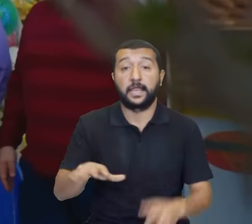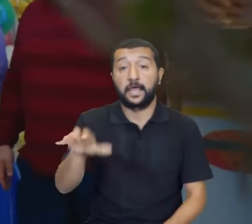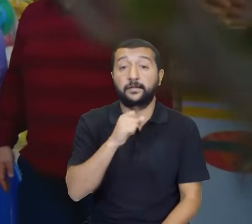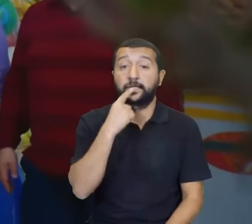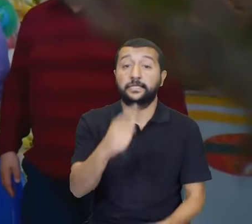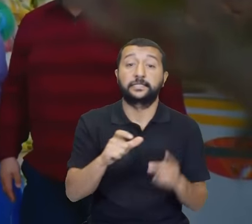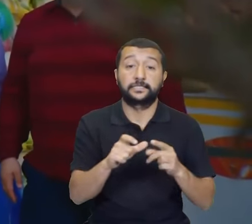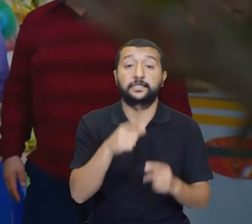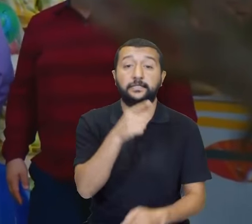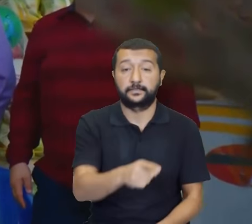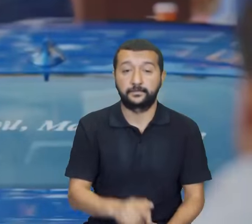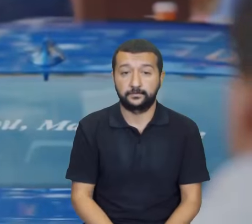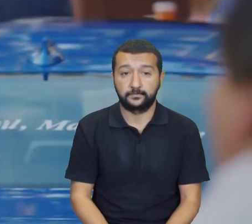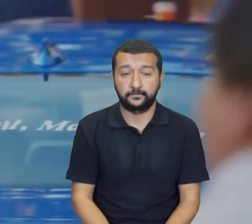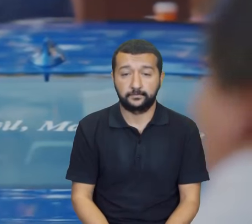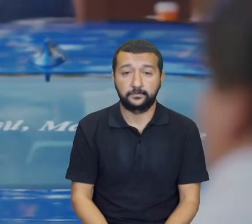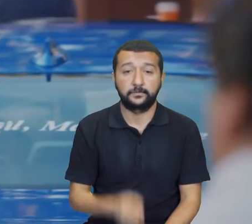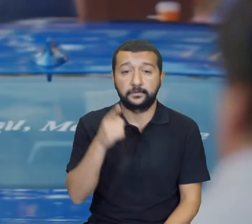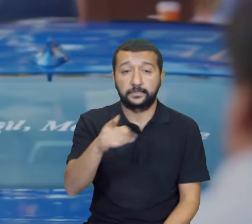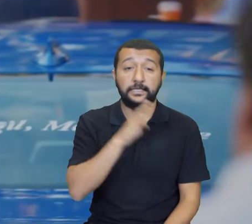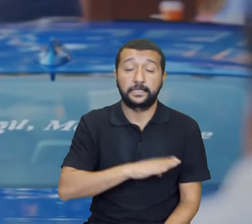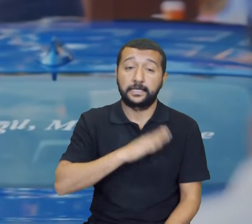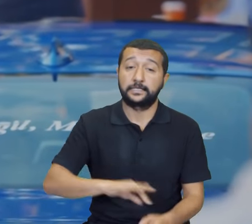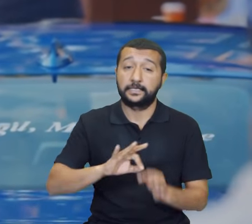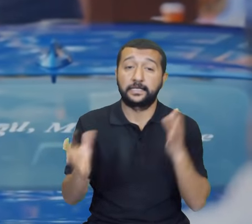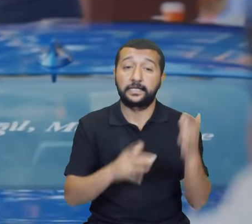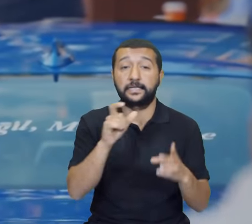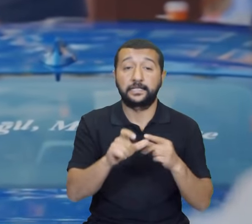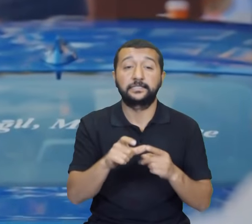aldırmış Şener. Derdine yan